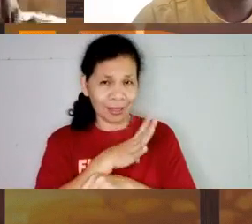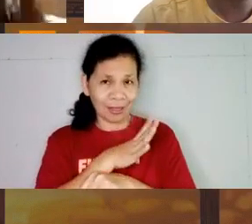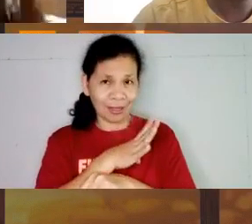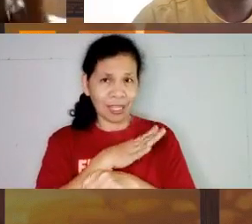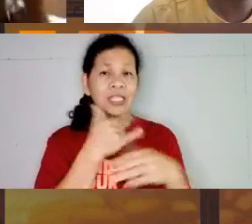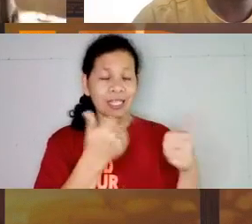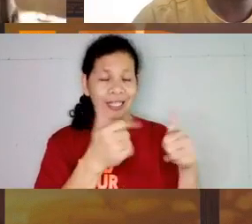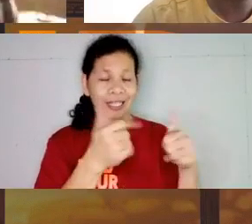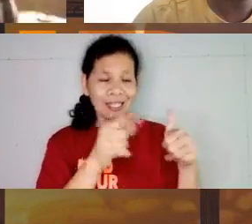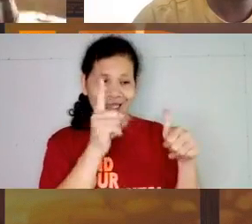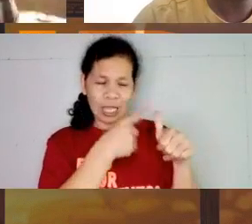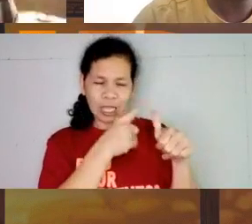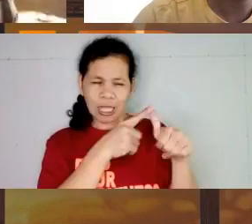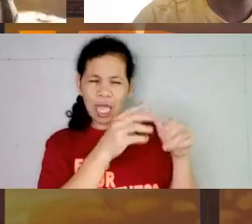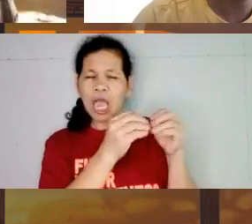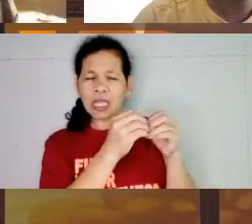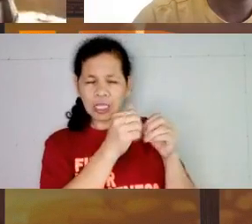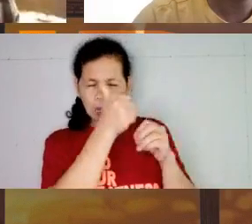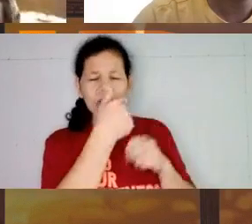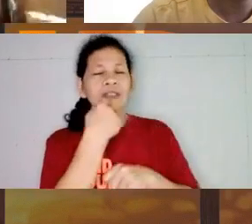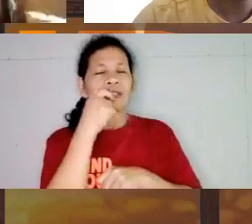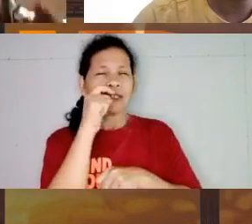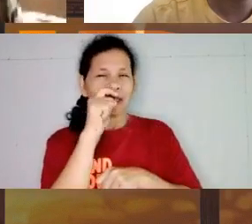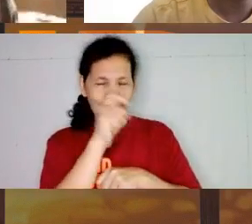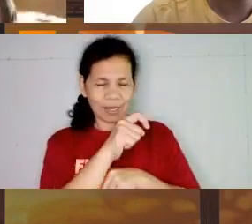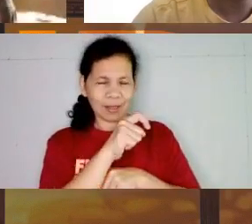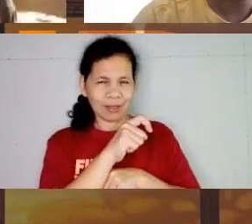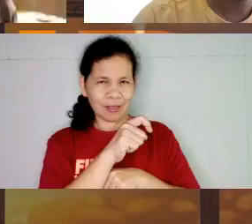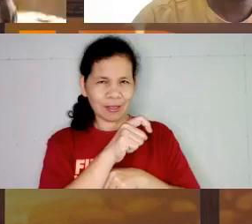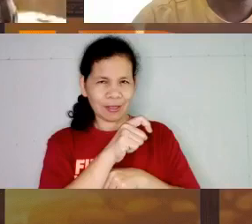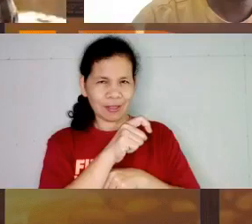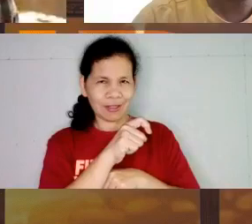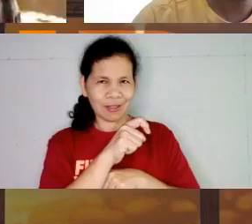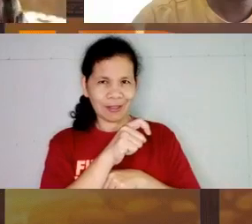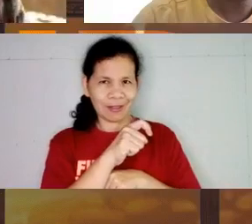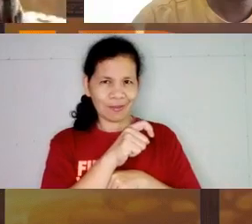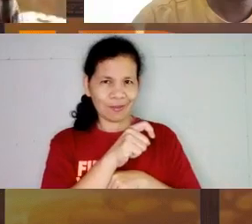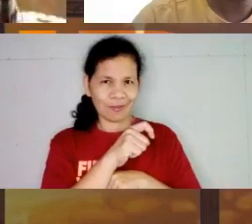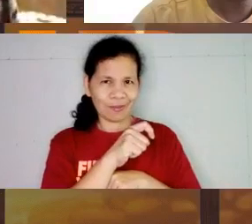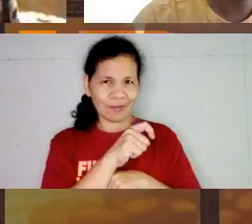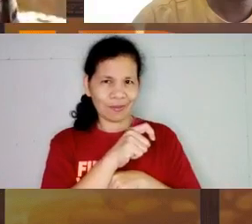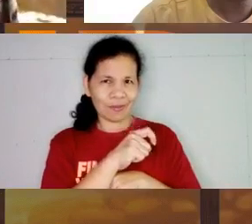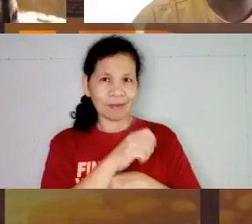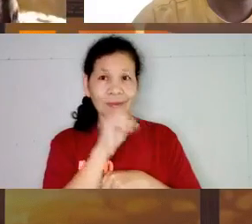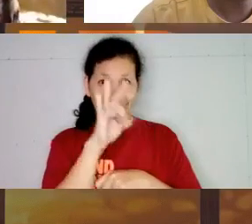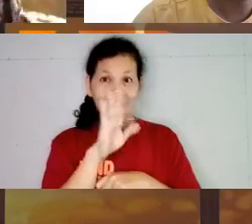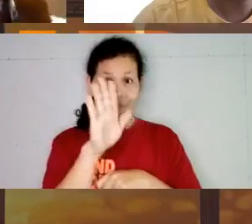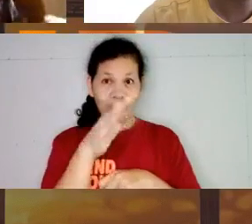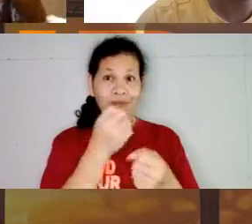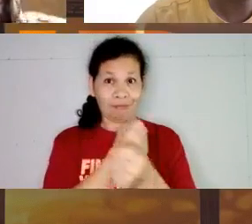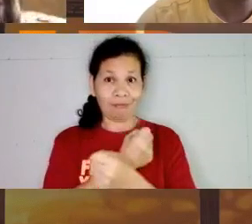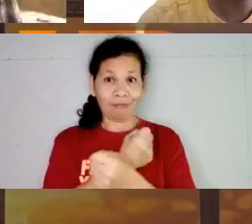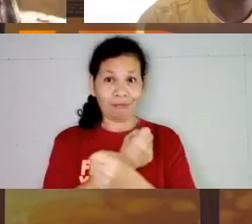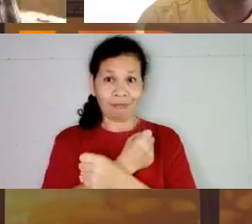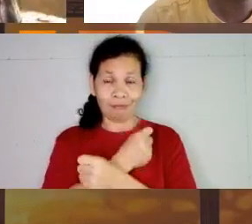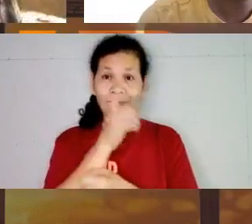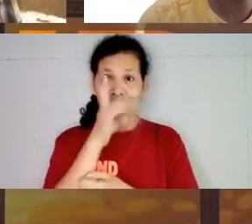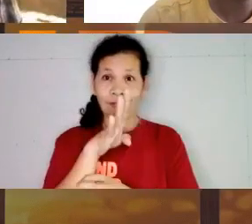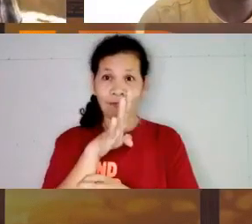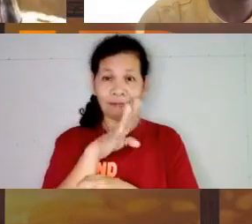and most important command, sabi niya. Pagmamahal sa Diyos, pag minahal mo ang Diyos, talagang approve